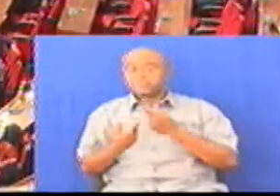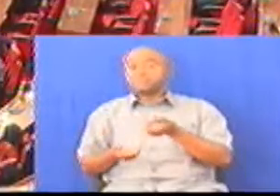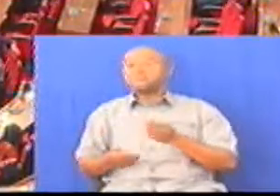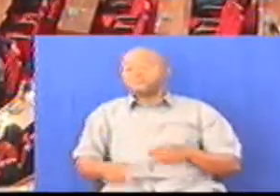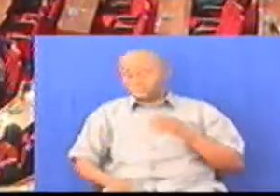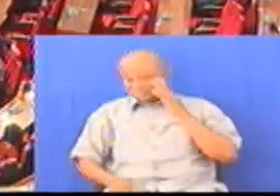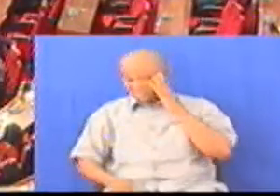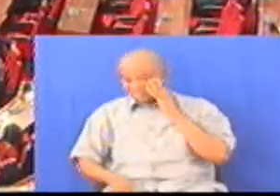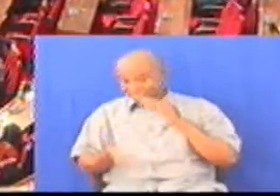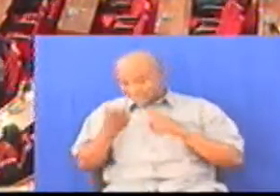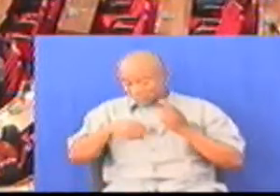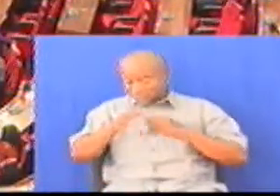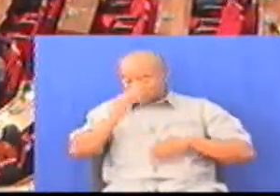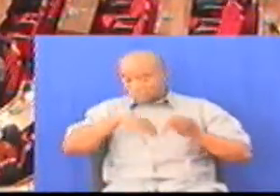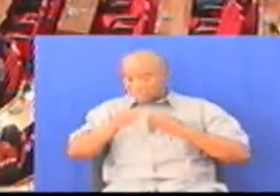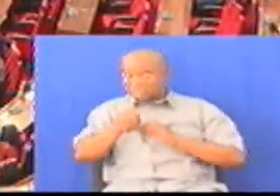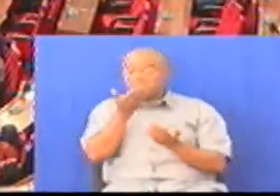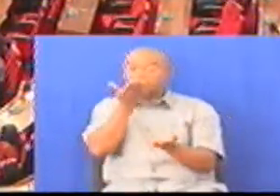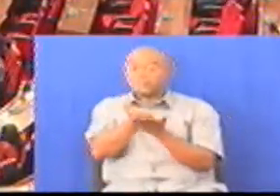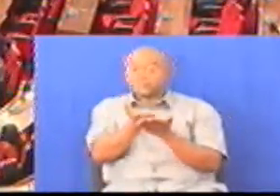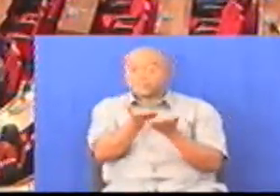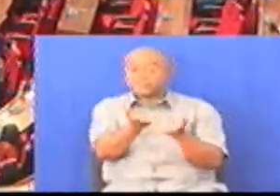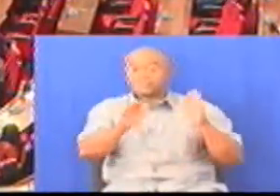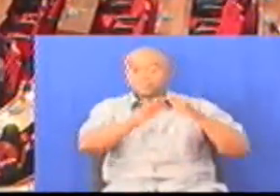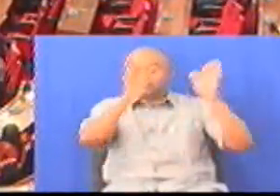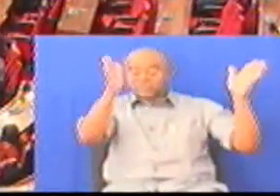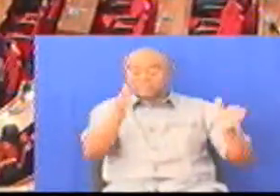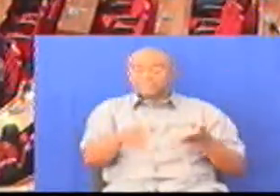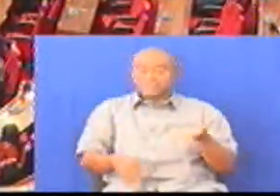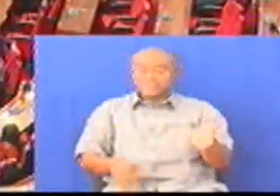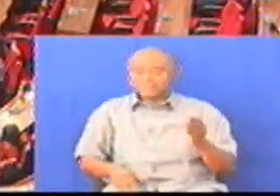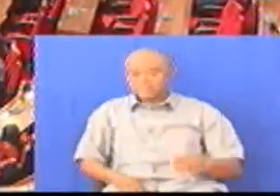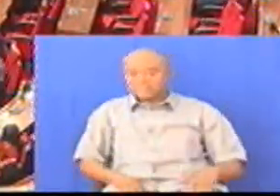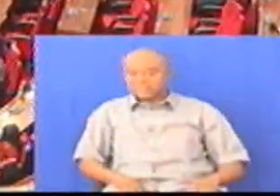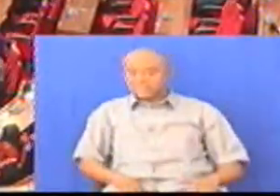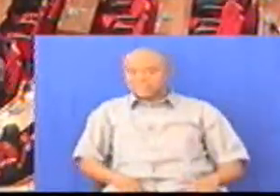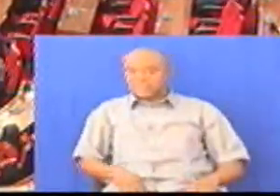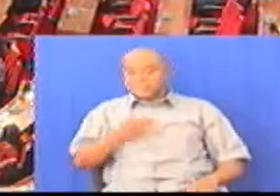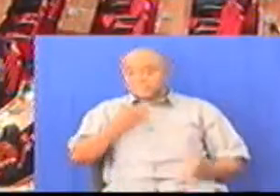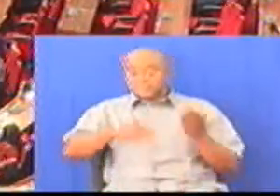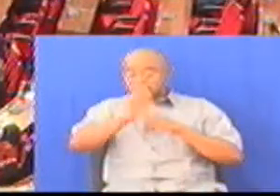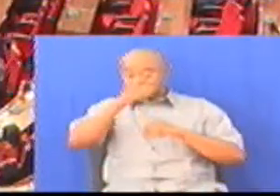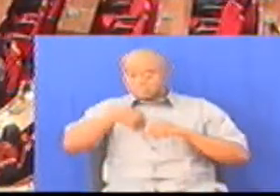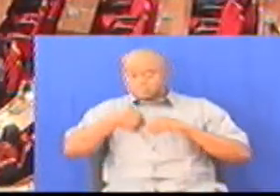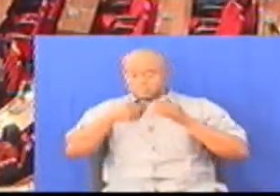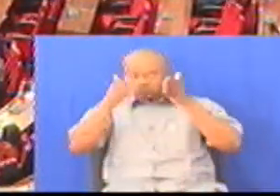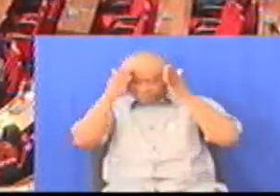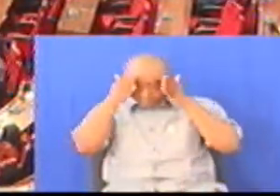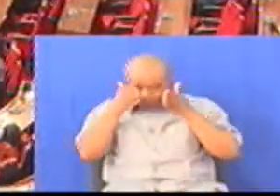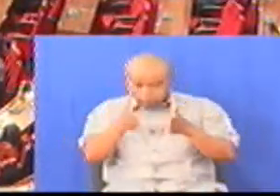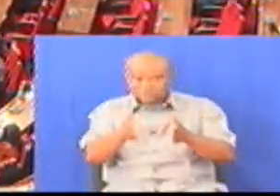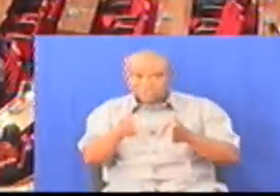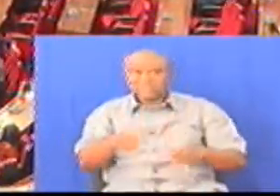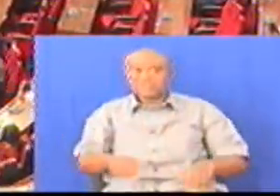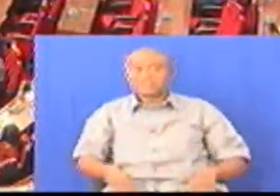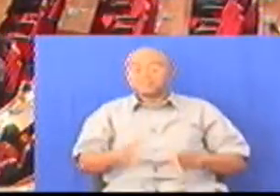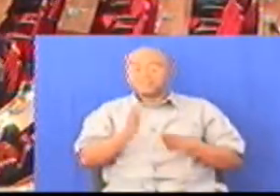mimi niweze kuchangia mswada ulioko mezani. Mheshimiwa Spika, mchango wangu utajikita zaidi kwenye